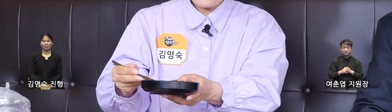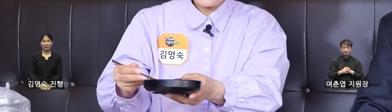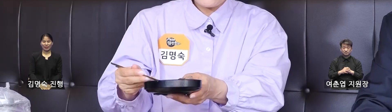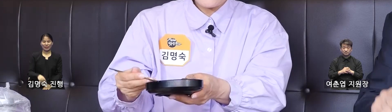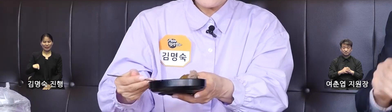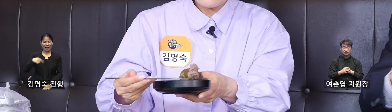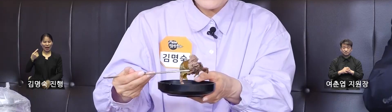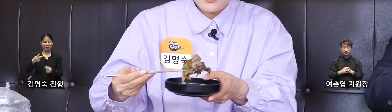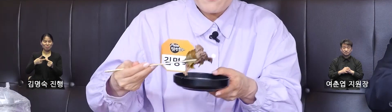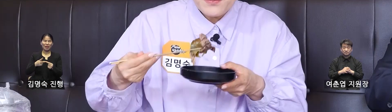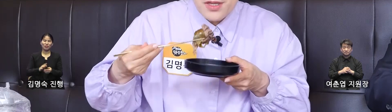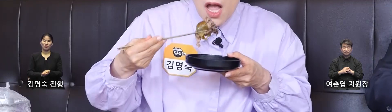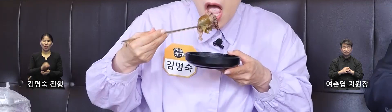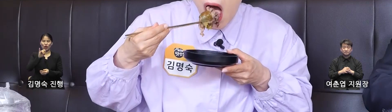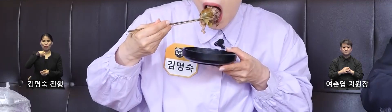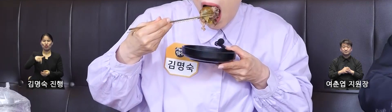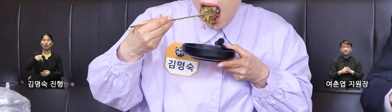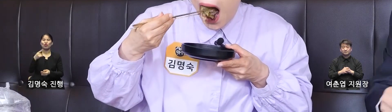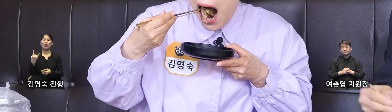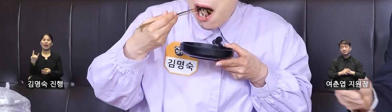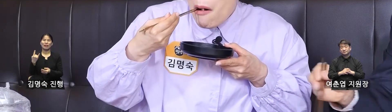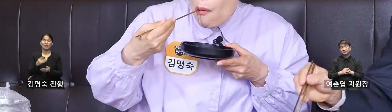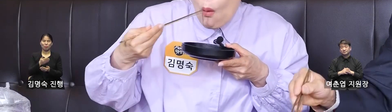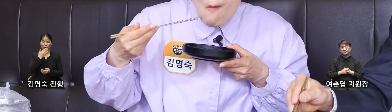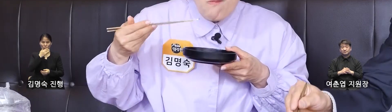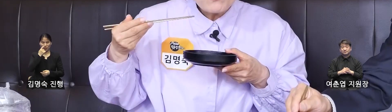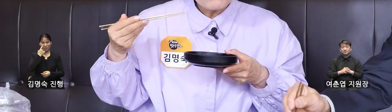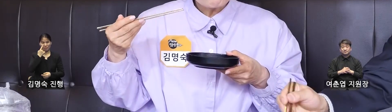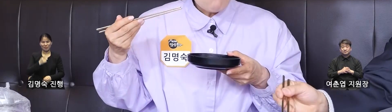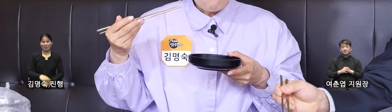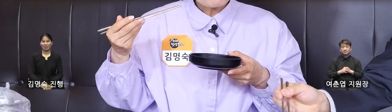육회를 맛보도록 하겠습니다. 네.